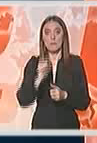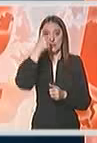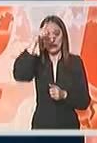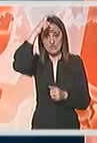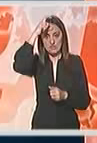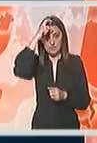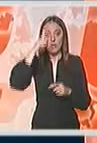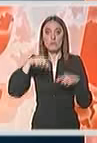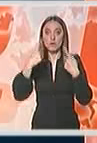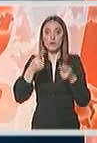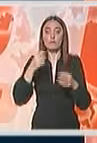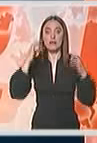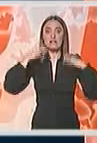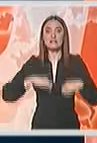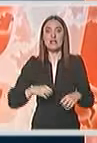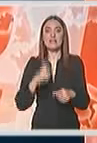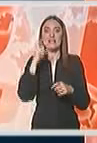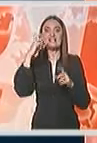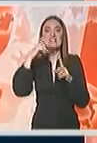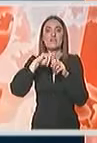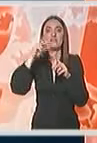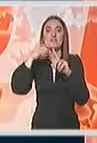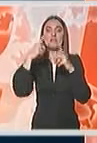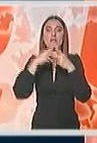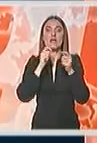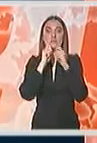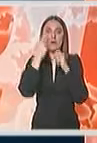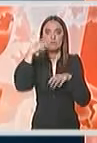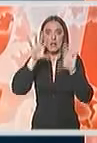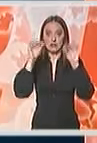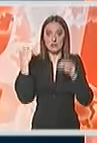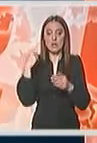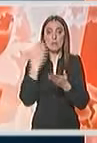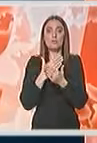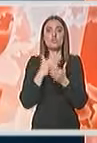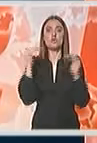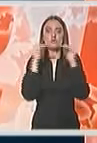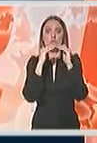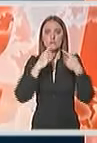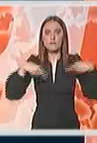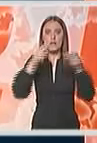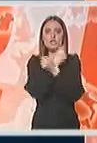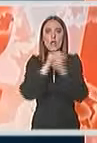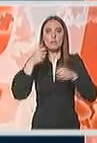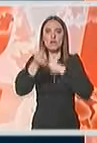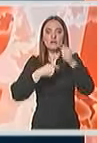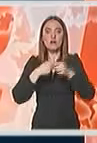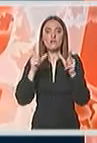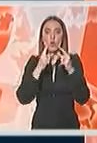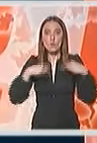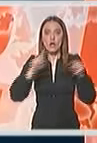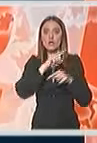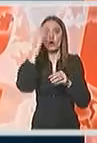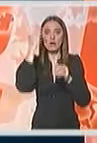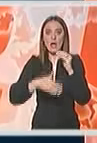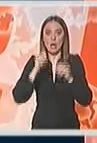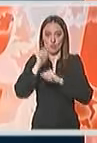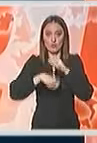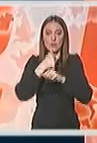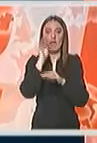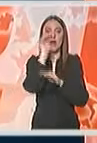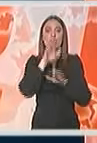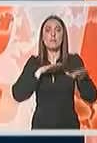Srbije tokom predsedavanja CEFTA sporazumu u 2010. godini biće uspostavljanje zone slobodne trgovine u regionu do kraja godine,